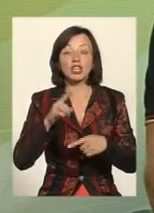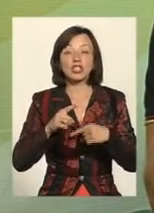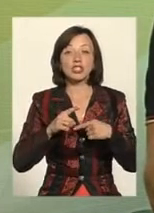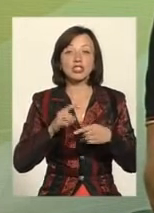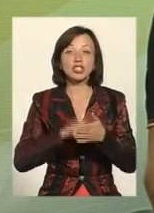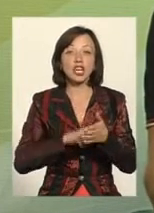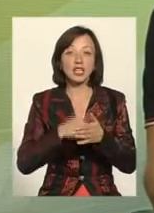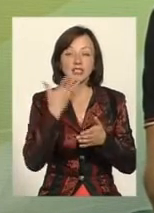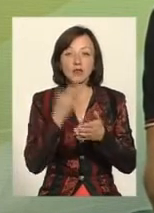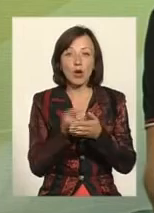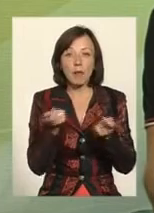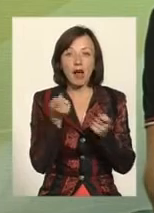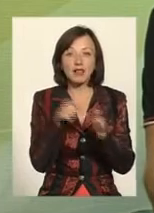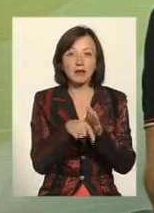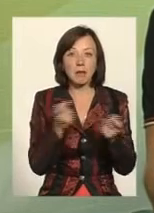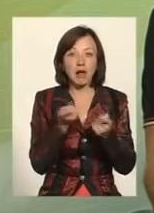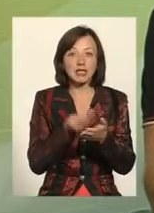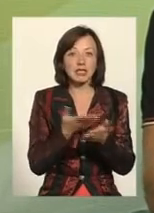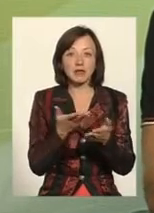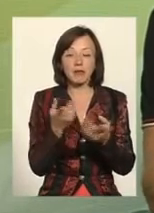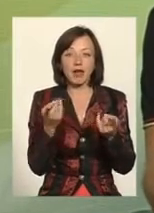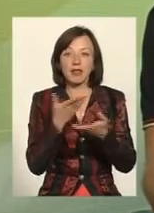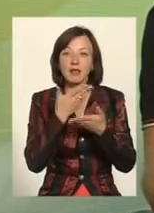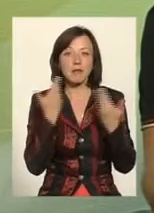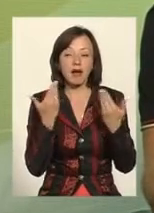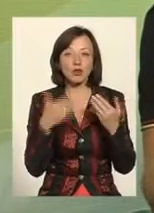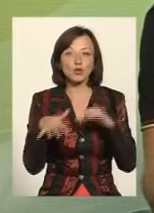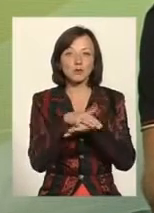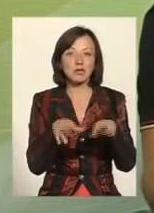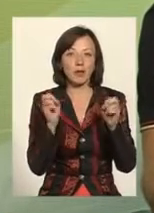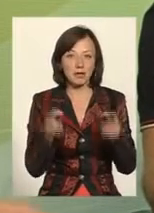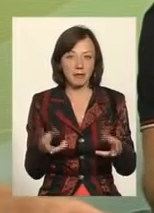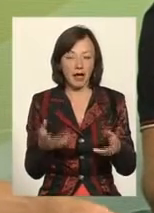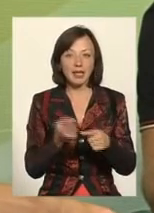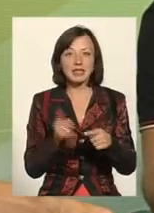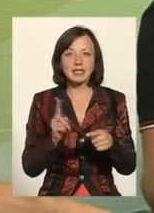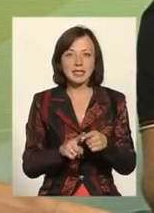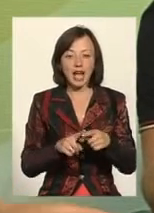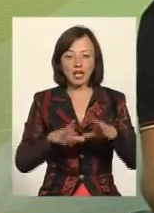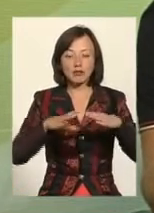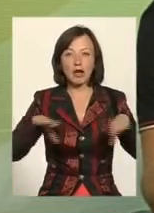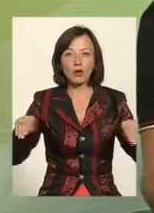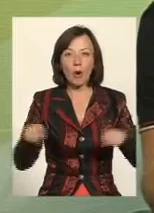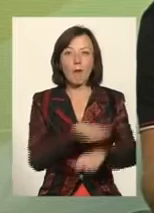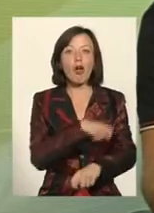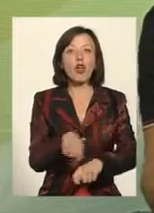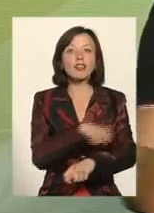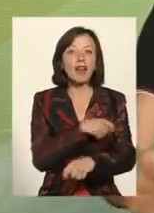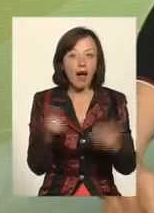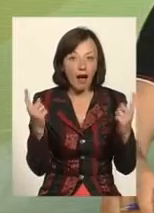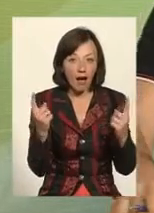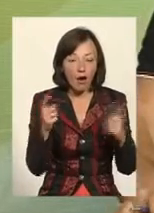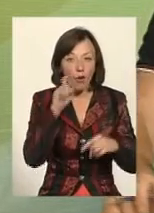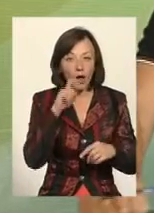свою малозначимість і малоцінність не складає суспільної небезпеки. Це шматок полотна. Шматок